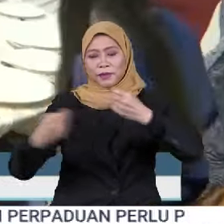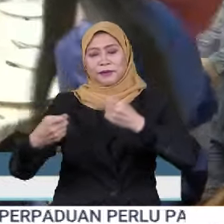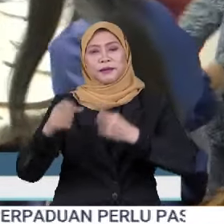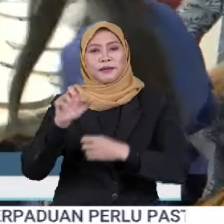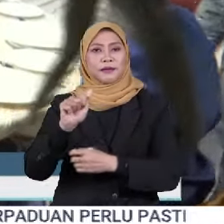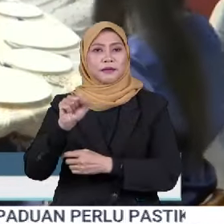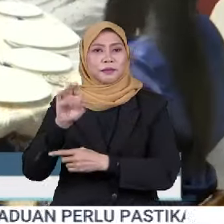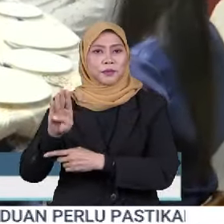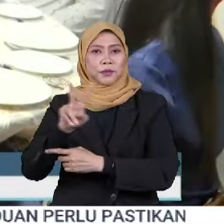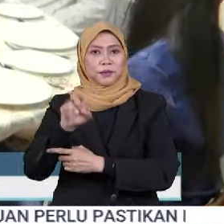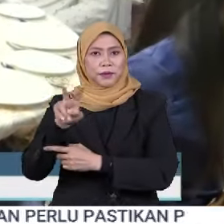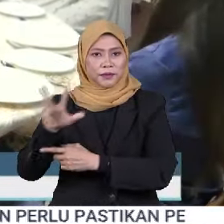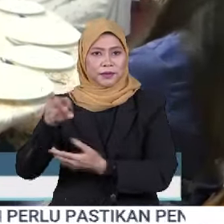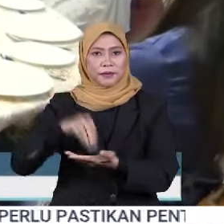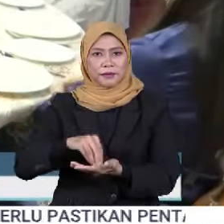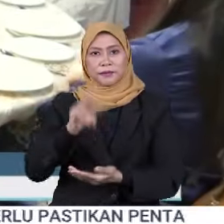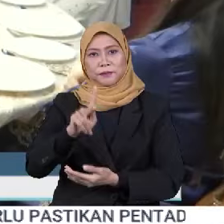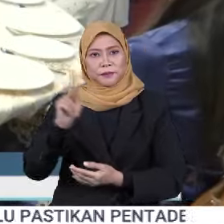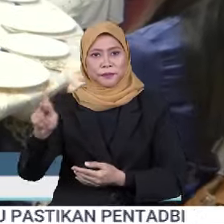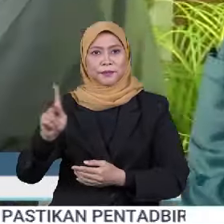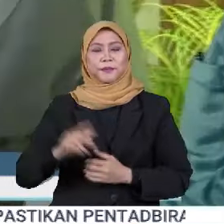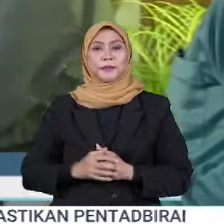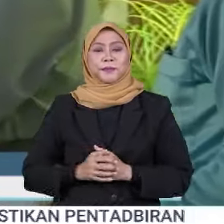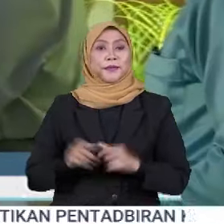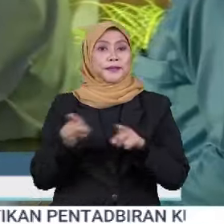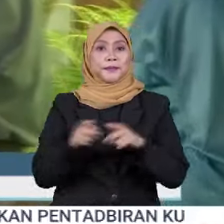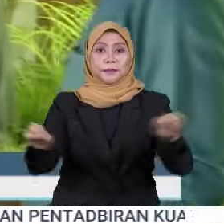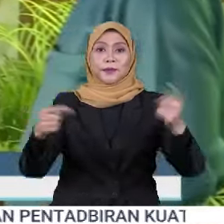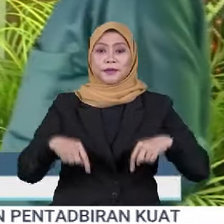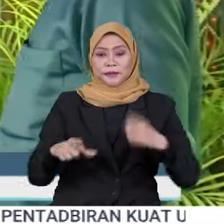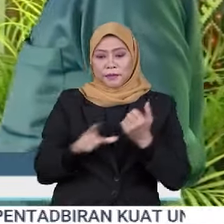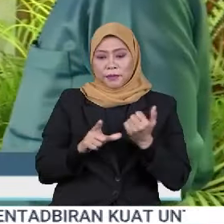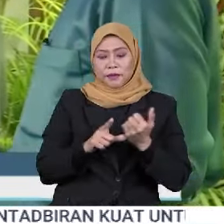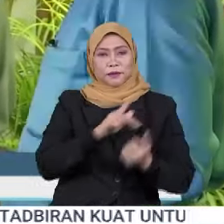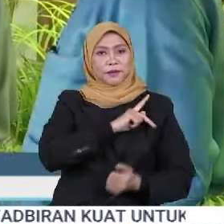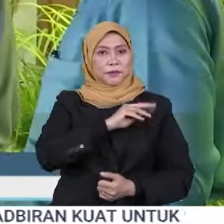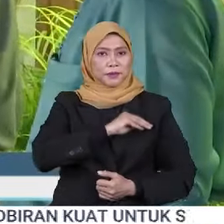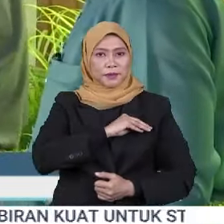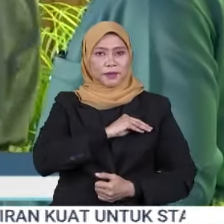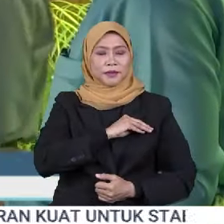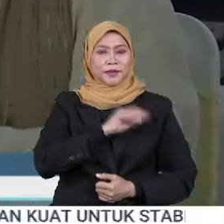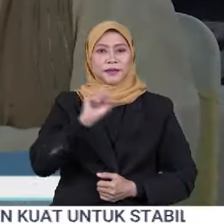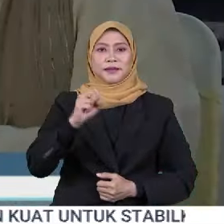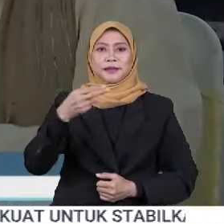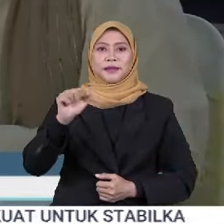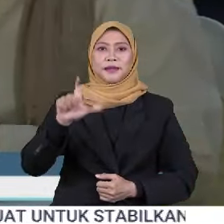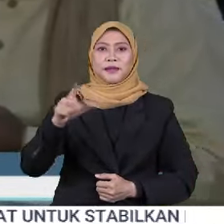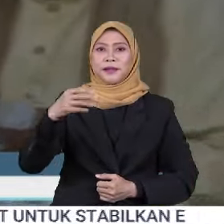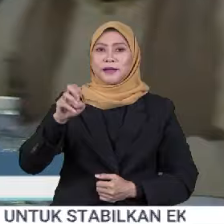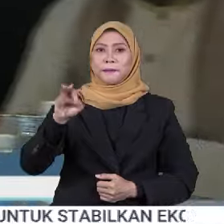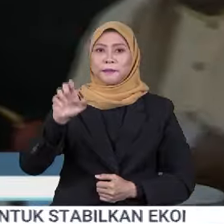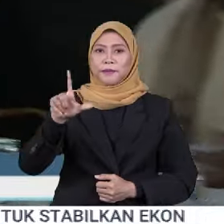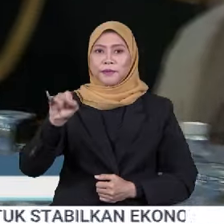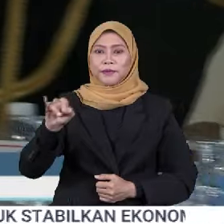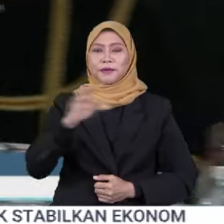2023 di Kota Kinabalu hadir sama timbalan ketua menteri Datu Insinyur Syahrini Yahya mewakili